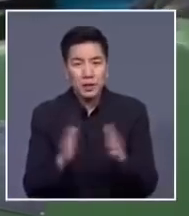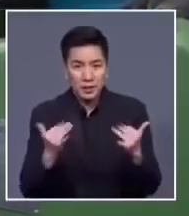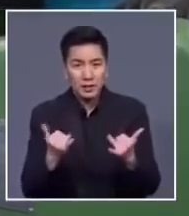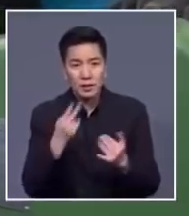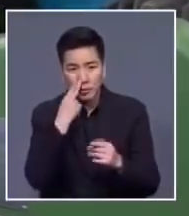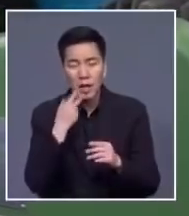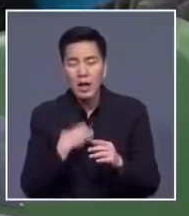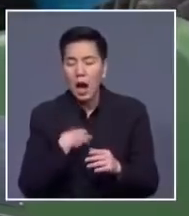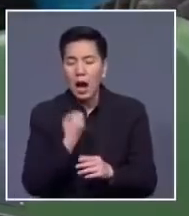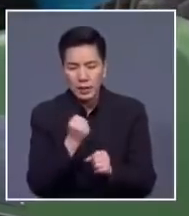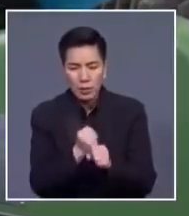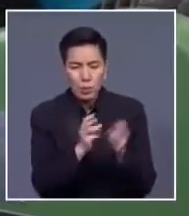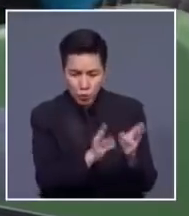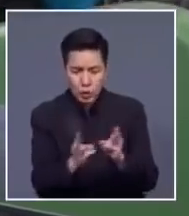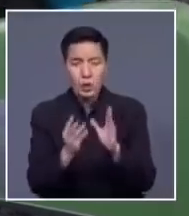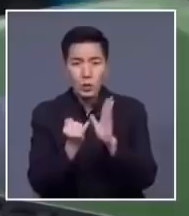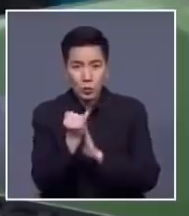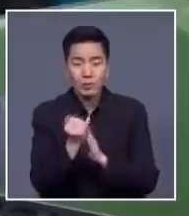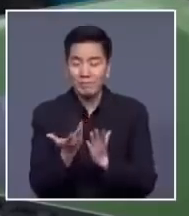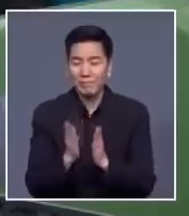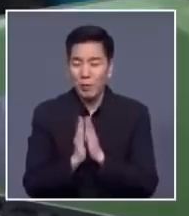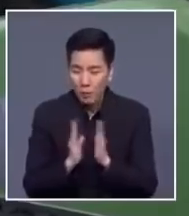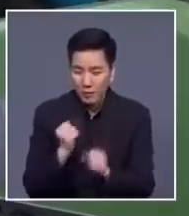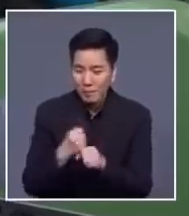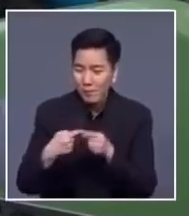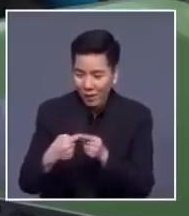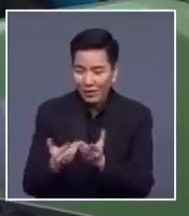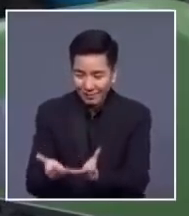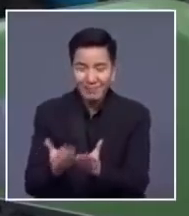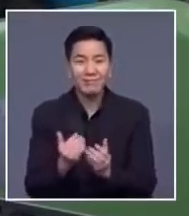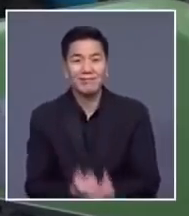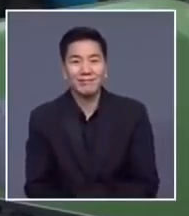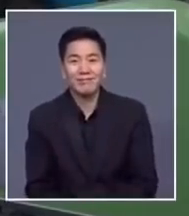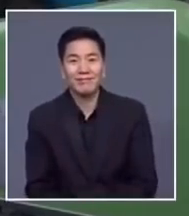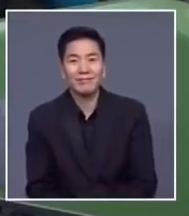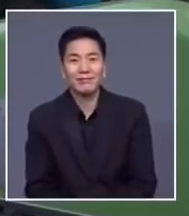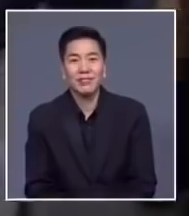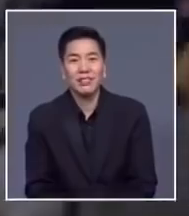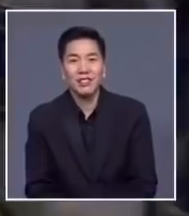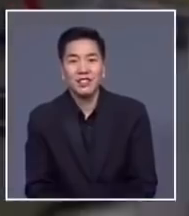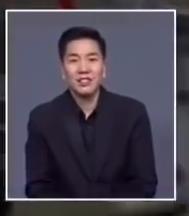ยากให้มาแบบถูกต้องครับ ได้ครับวันนี้รบกวนเท่านี้นะครับเชิญทำงานต่อเลยนะครับขอบคุณนะครับผม